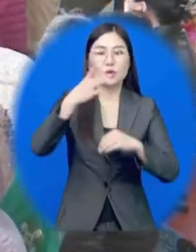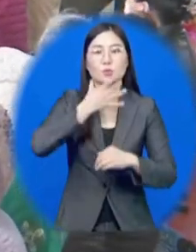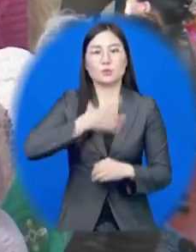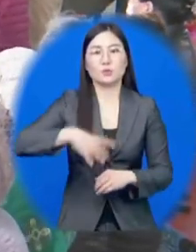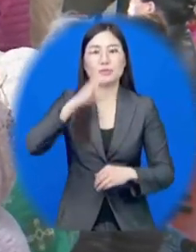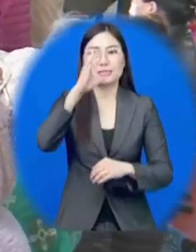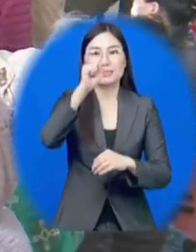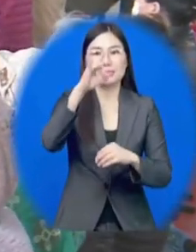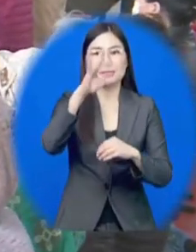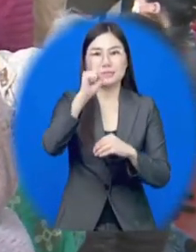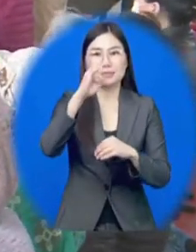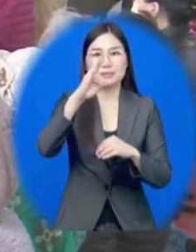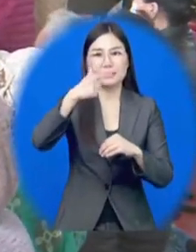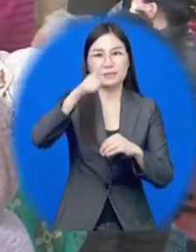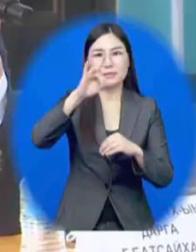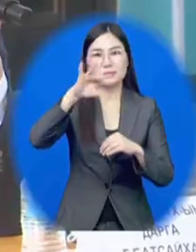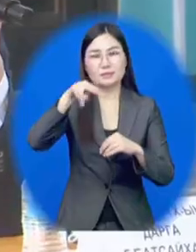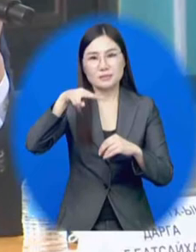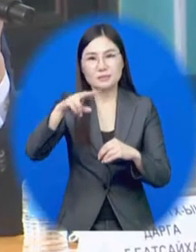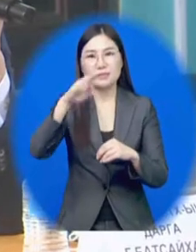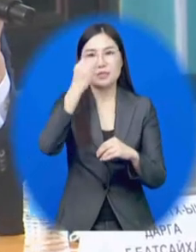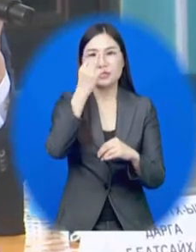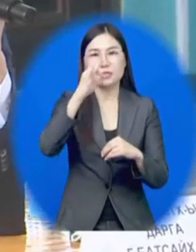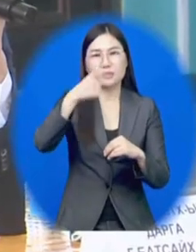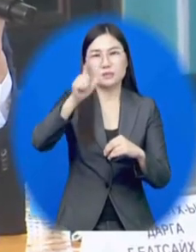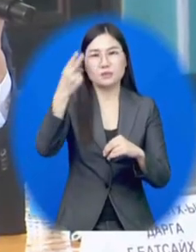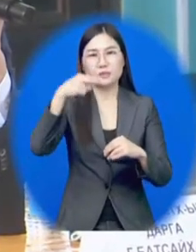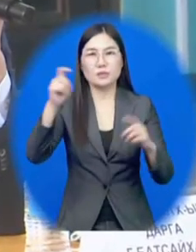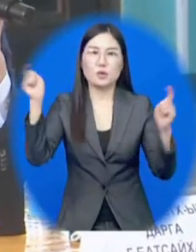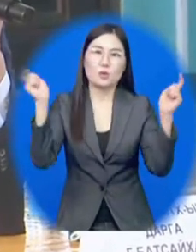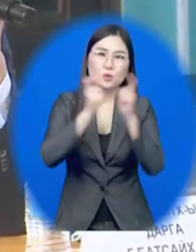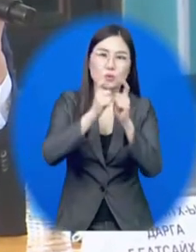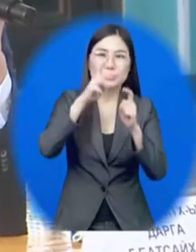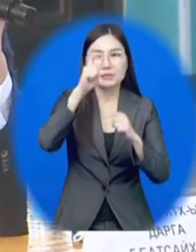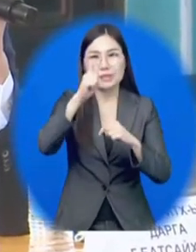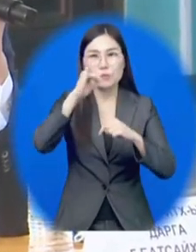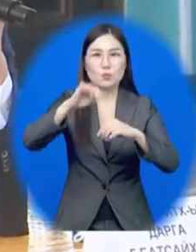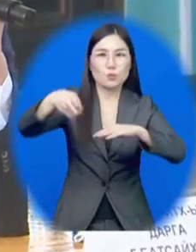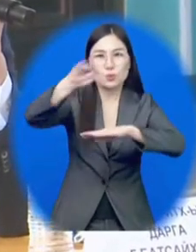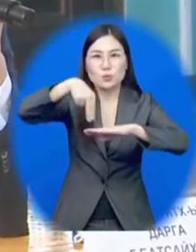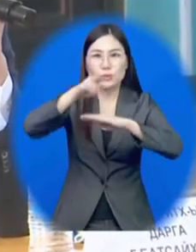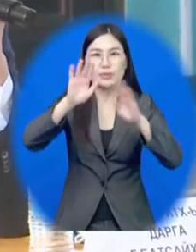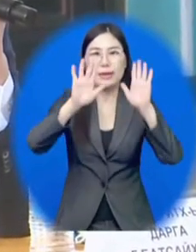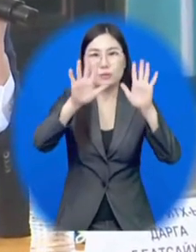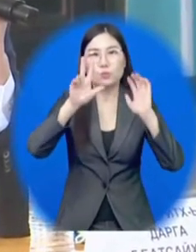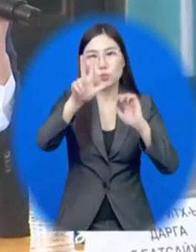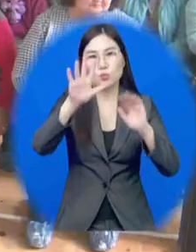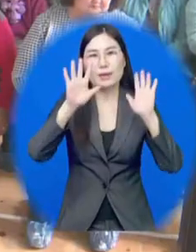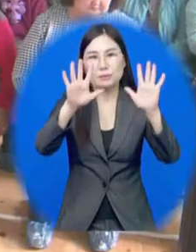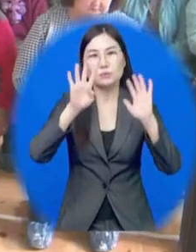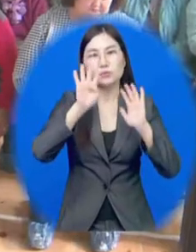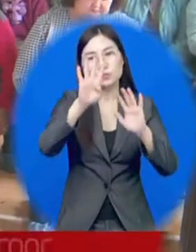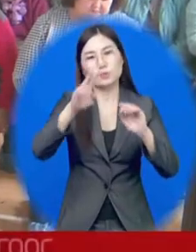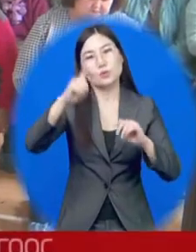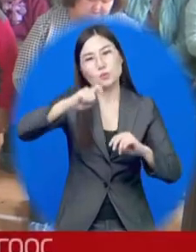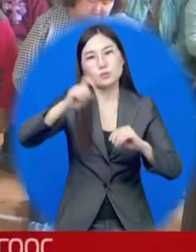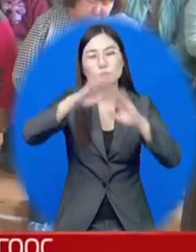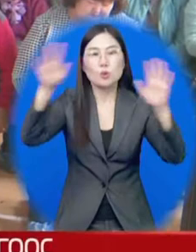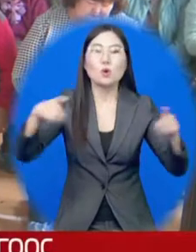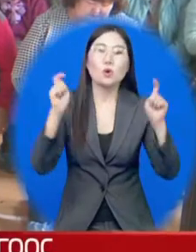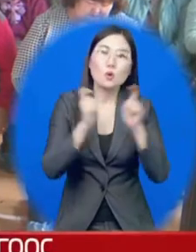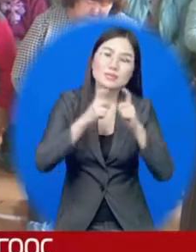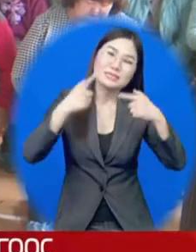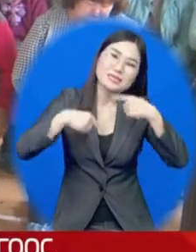Улсын хурлын гишүүн Сарангэрлийн иргэдтэй хийх уулзалт үргэлжилж байна. Тэрээр хаан улс дүүргийн 13, 14 дугаар хорооны иргэдтэй уулзаж тэдний тулгымцсан